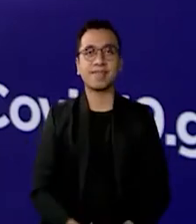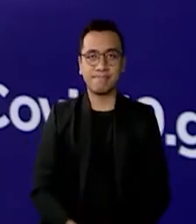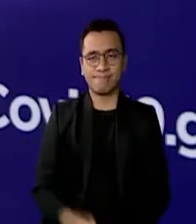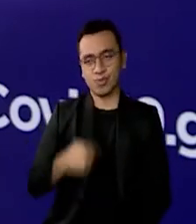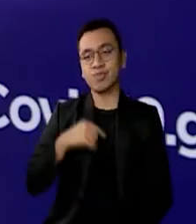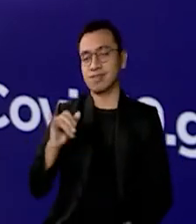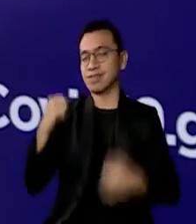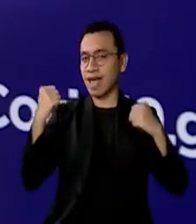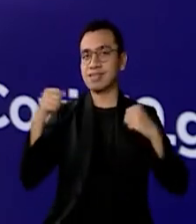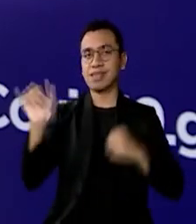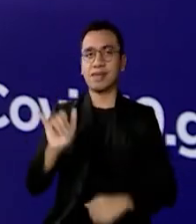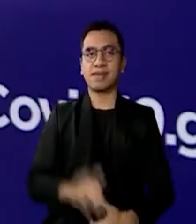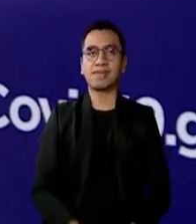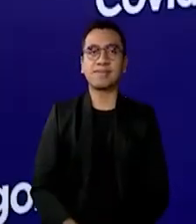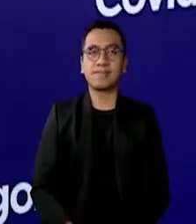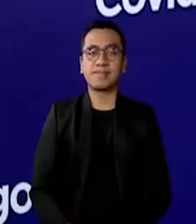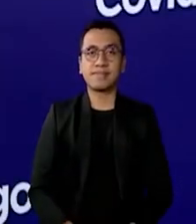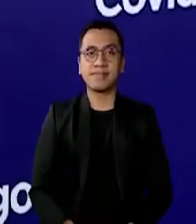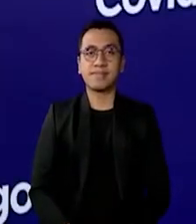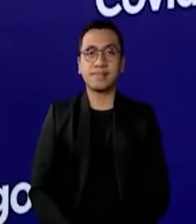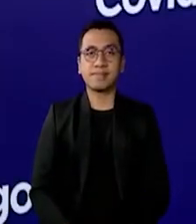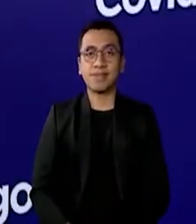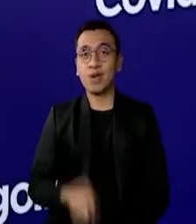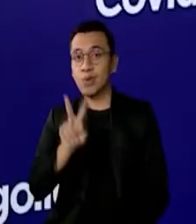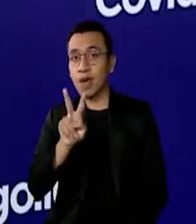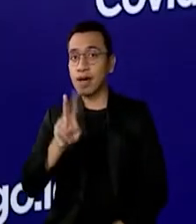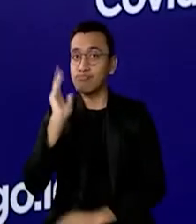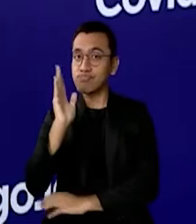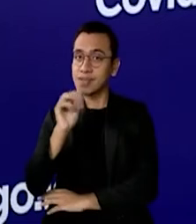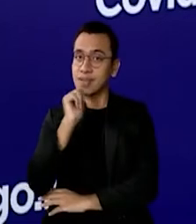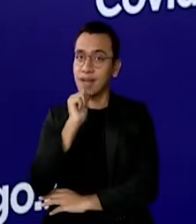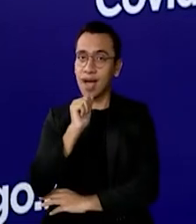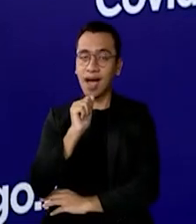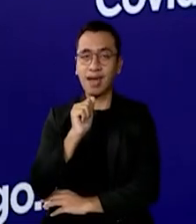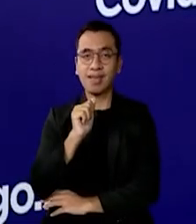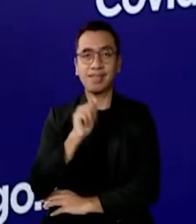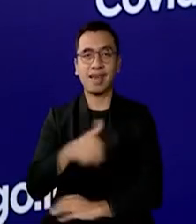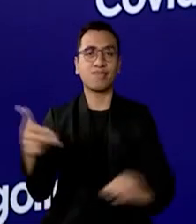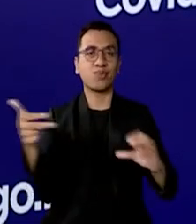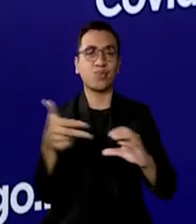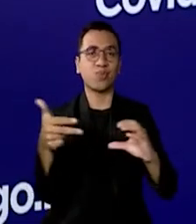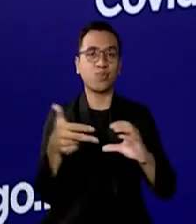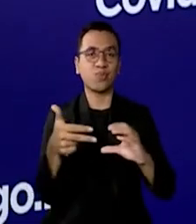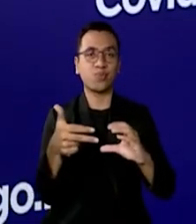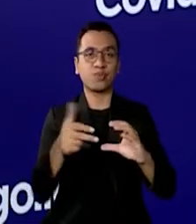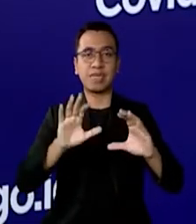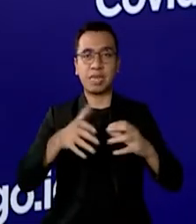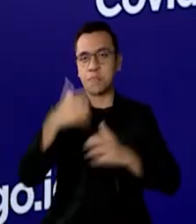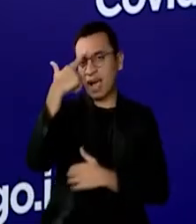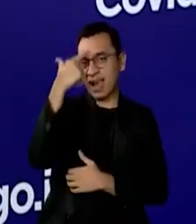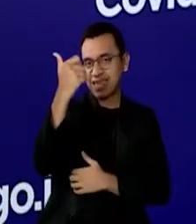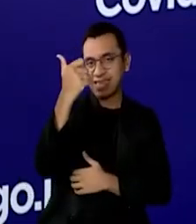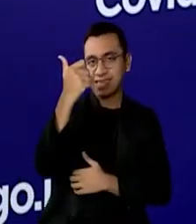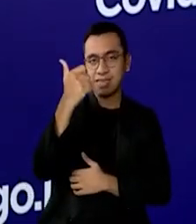sehat alhamdulillah Terima kasih sudah bertanya dan narasumber selanjutnya juga telah bergabung melalui video conference tim faktor perubahan